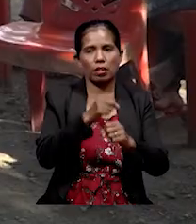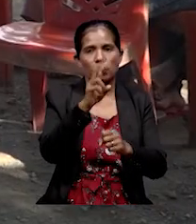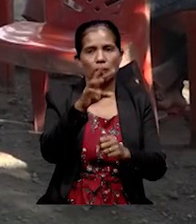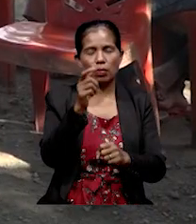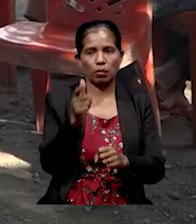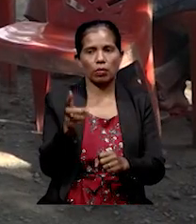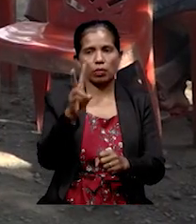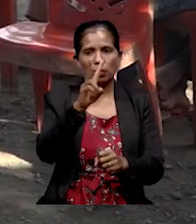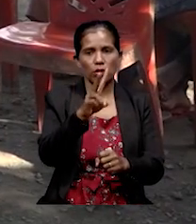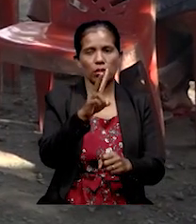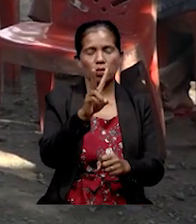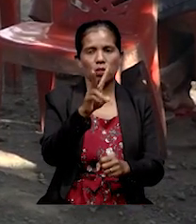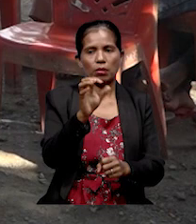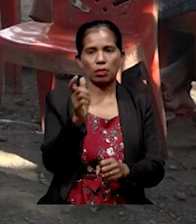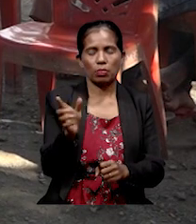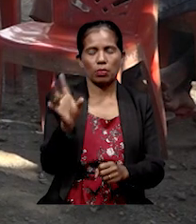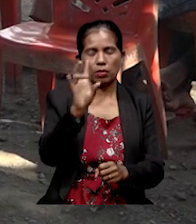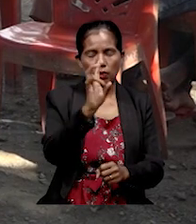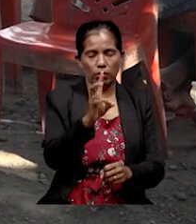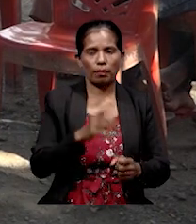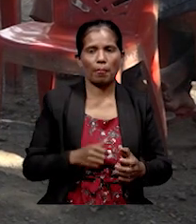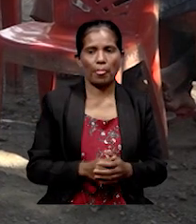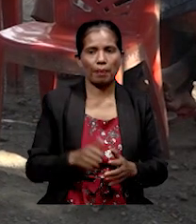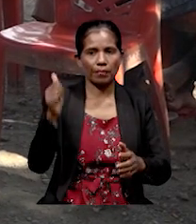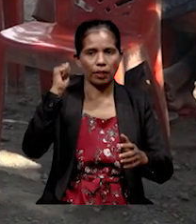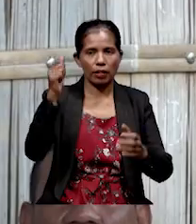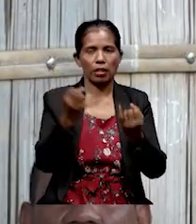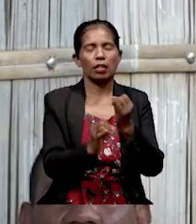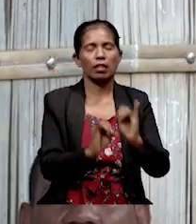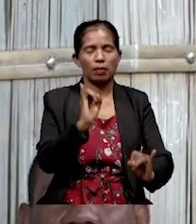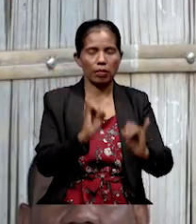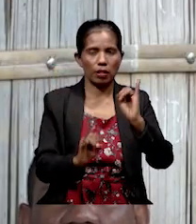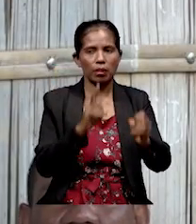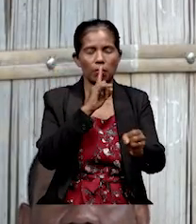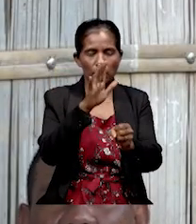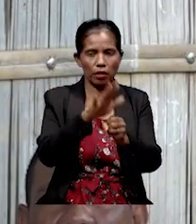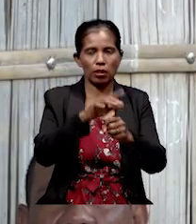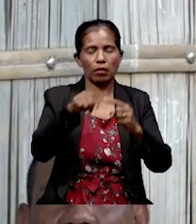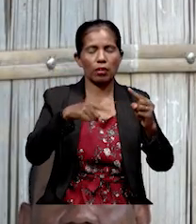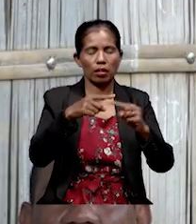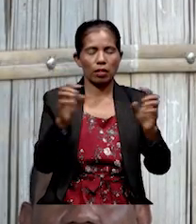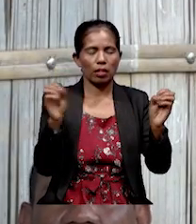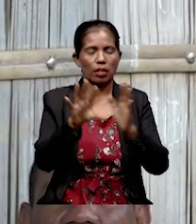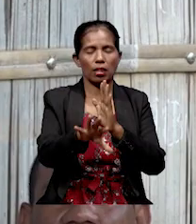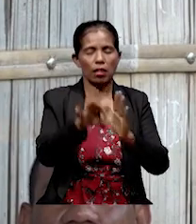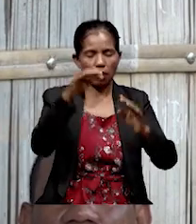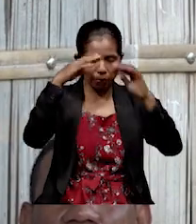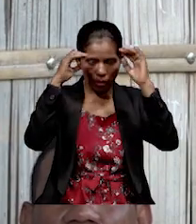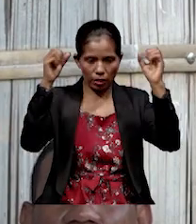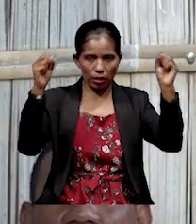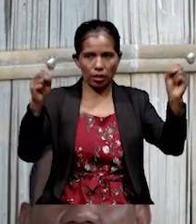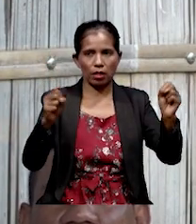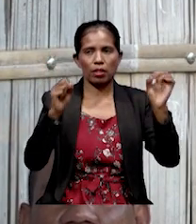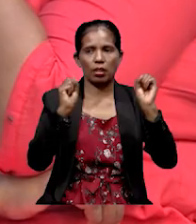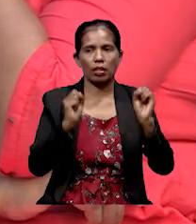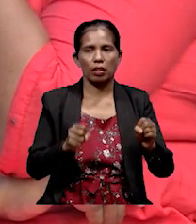rua, torihun ruaru anulo resen hitu. Candidato independente ne promete, ba inkira la eleito ba Presidente Republike, nia